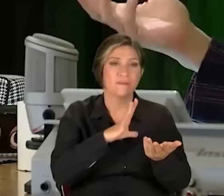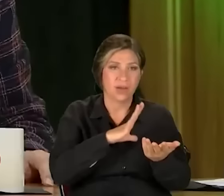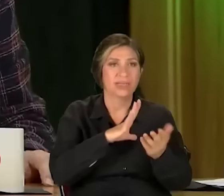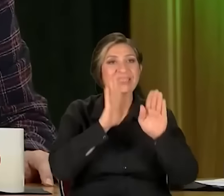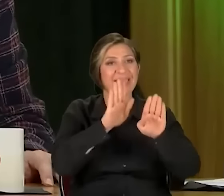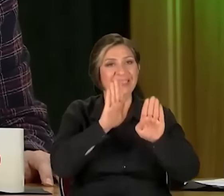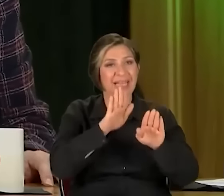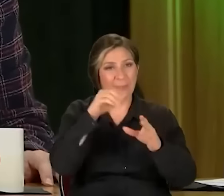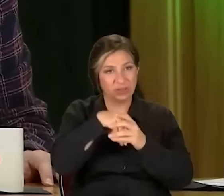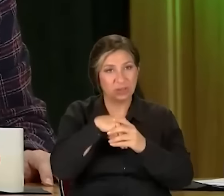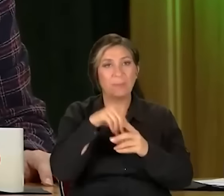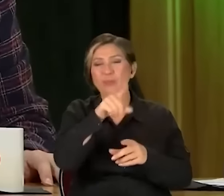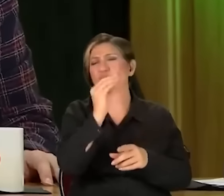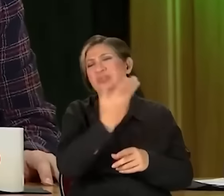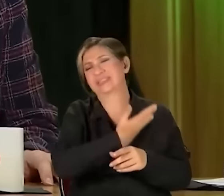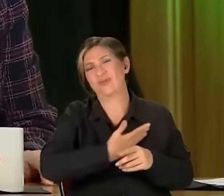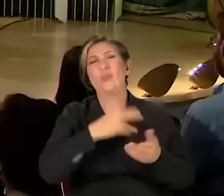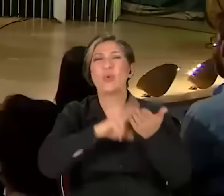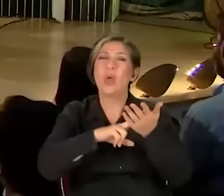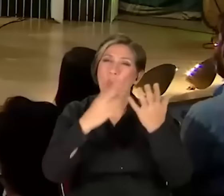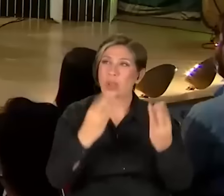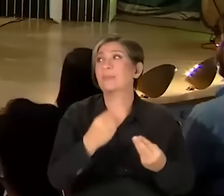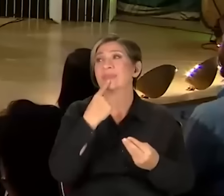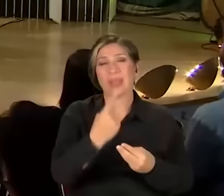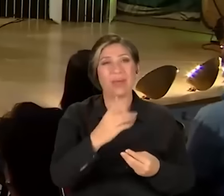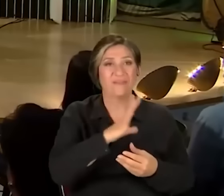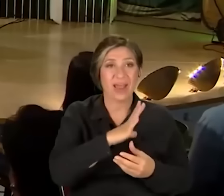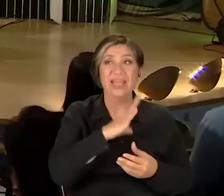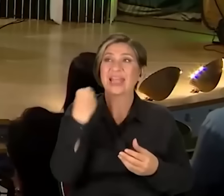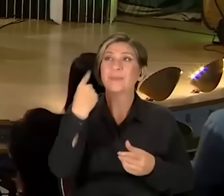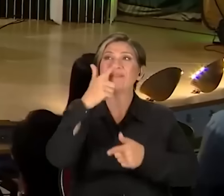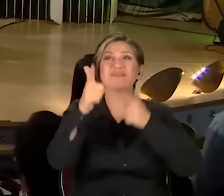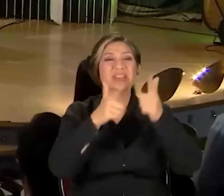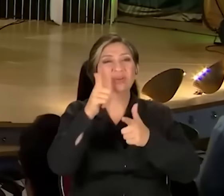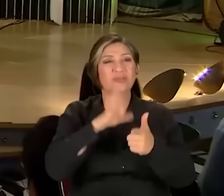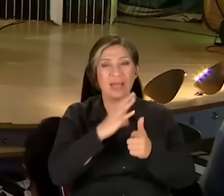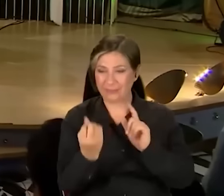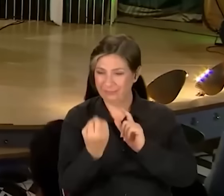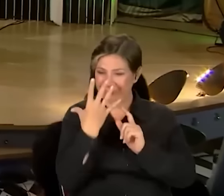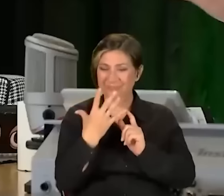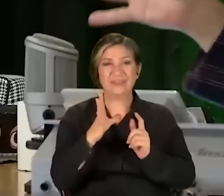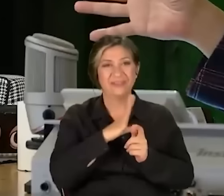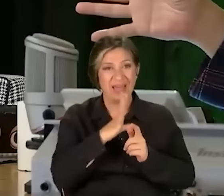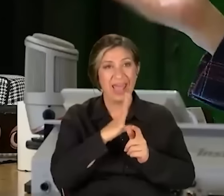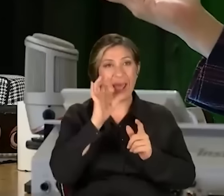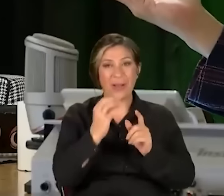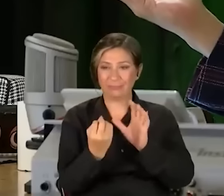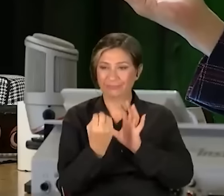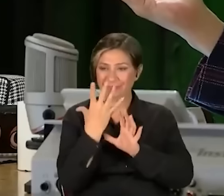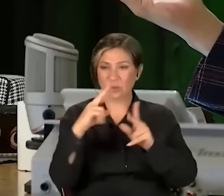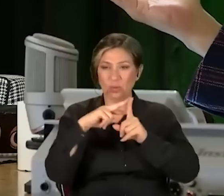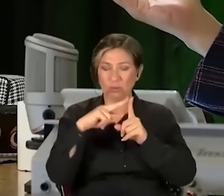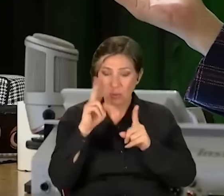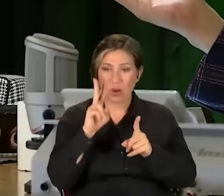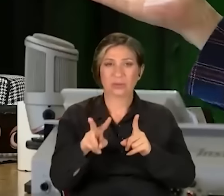var. Desteklemek maksatlı, ben bu çocuğu seviyorum maksatlı. Yeni bir videosu geldiğinde bana sinyal versin diye, hemen ekranımda YouTube'u